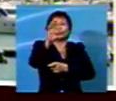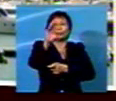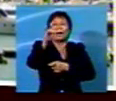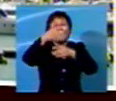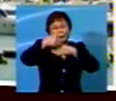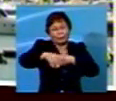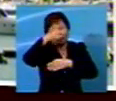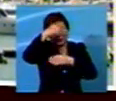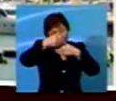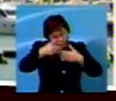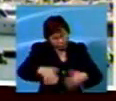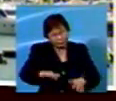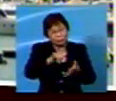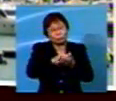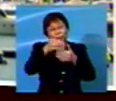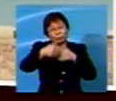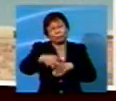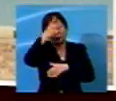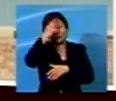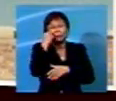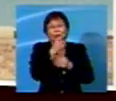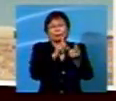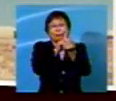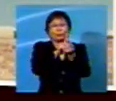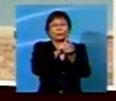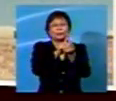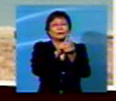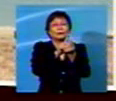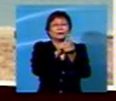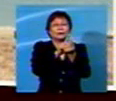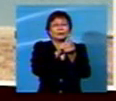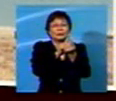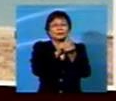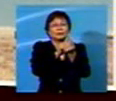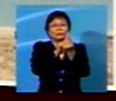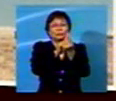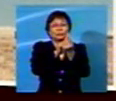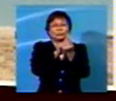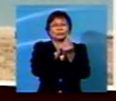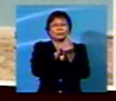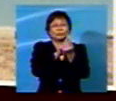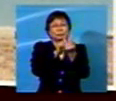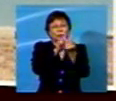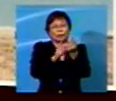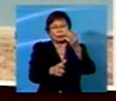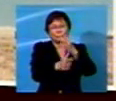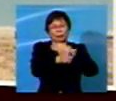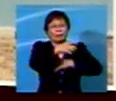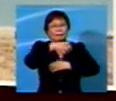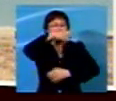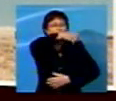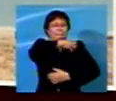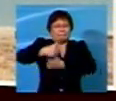Datuk Seri Najib akan mengadakan pertemuan dengan syikh Mohammad er zaahid an-nahyan yang juga merupakan timbalan Panglima